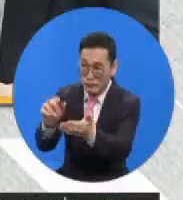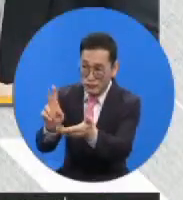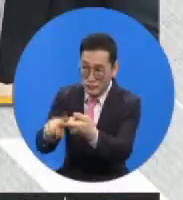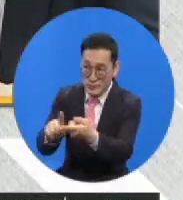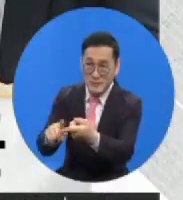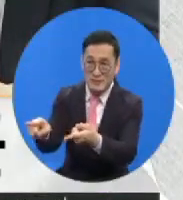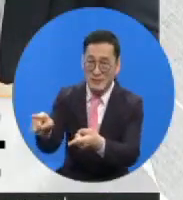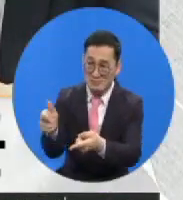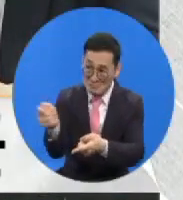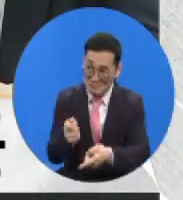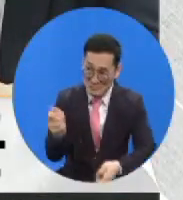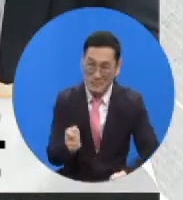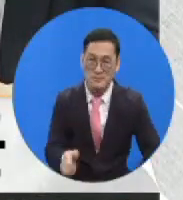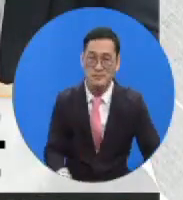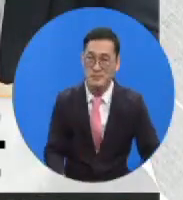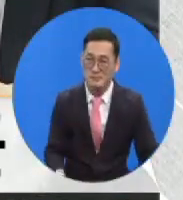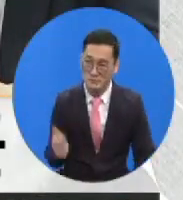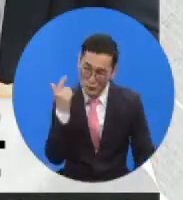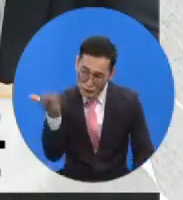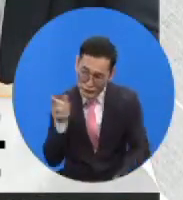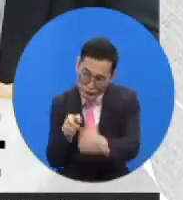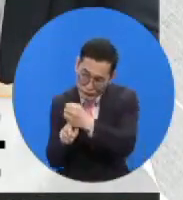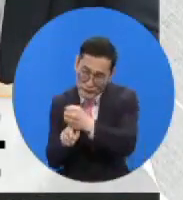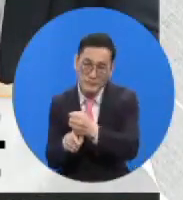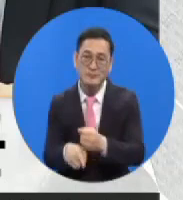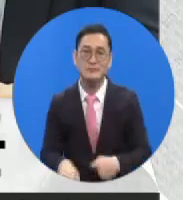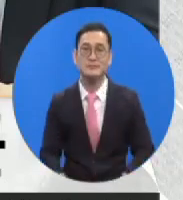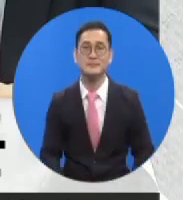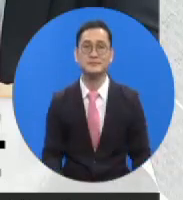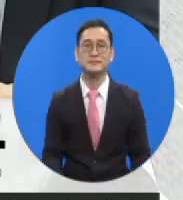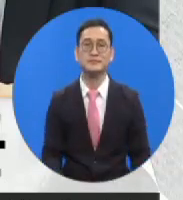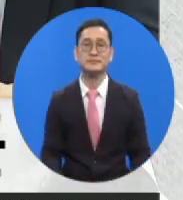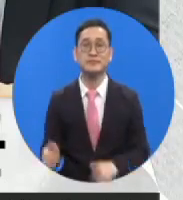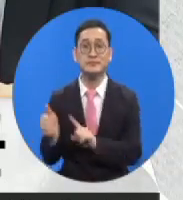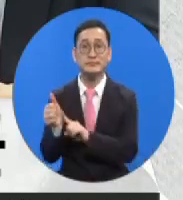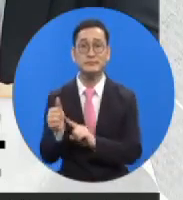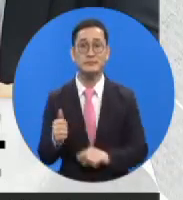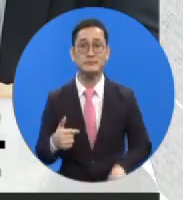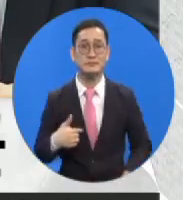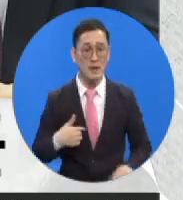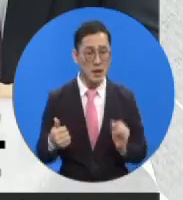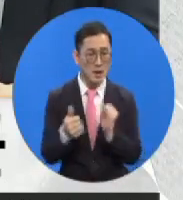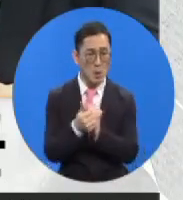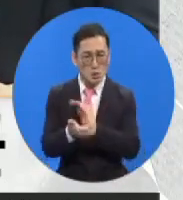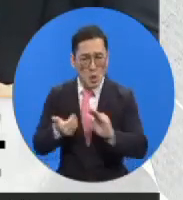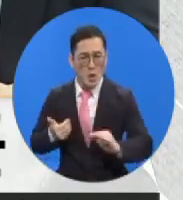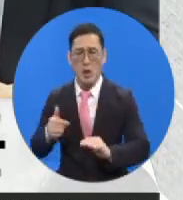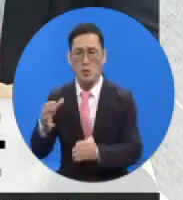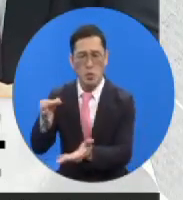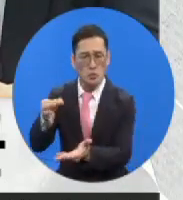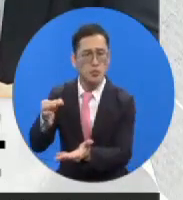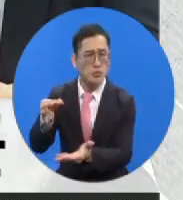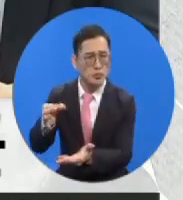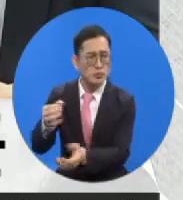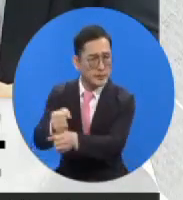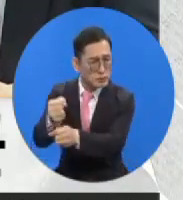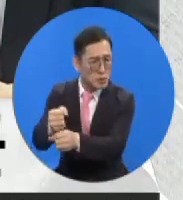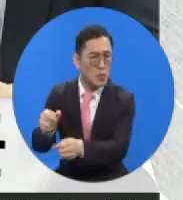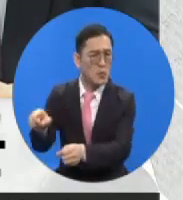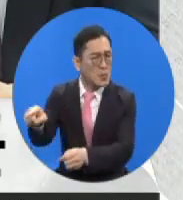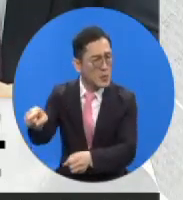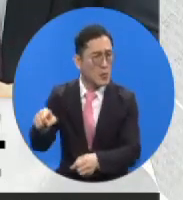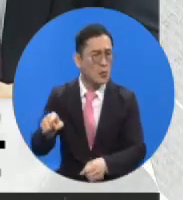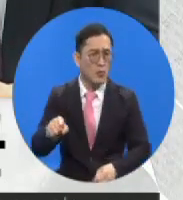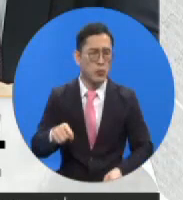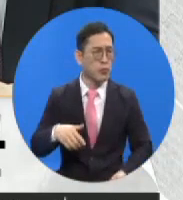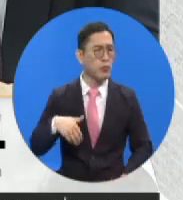문제에 대해 가지고. 근데 윤 총장 이야기는 그런 거죠. 이게 다 내 결혼 전에 뭐 이야기부터 돼 있던